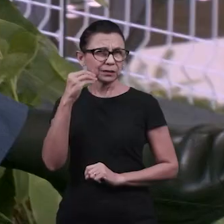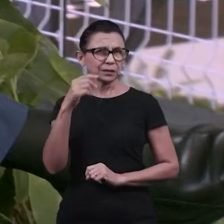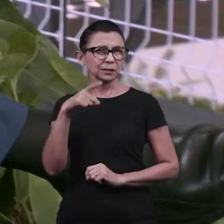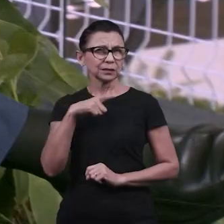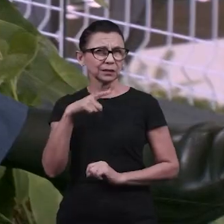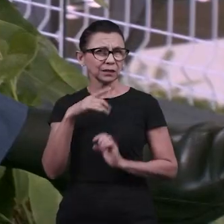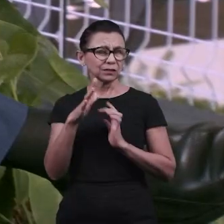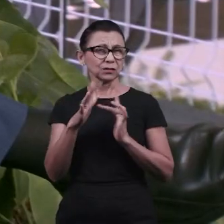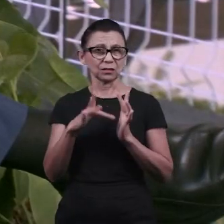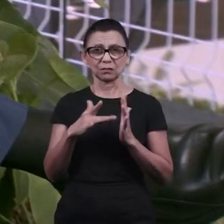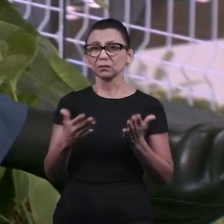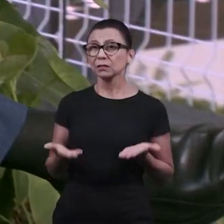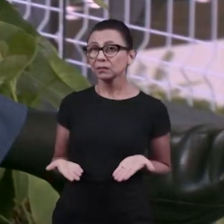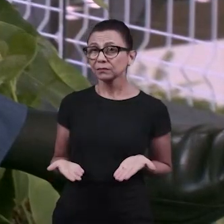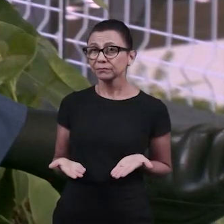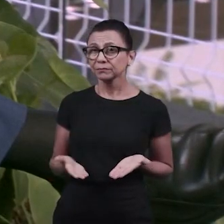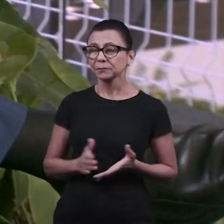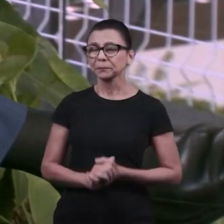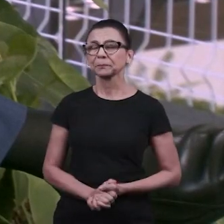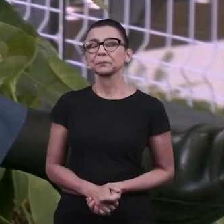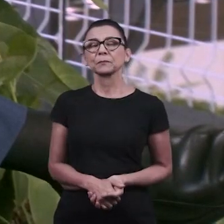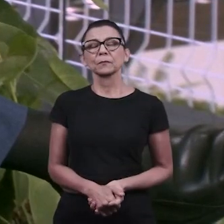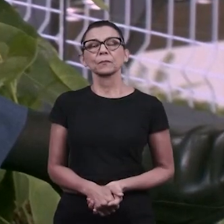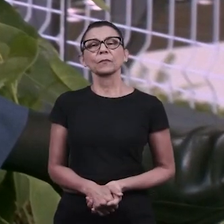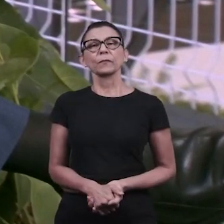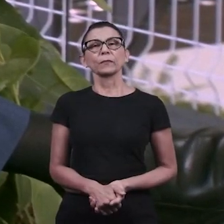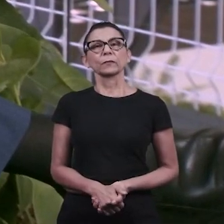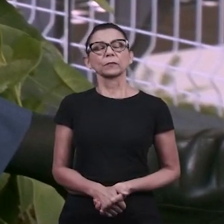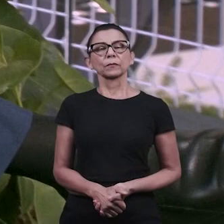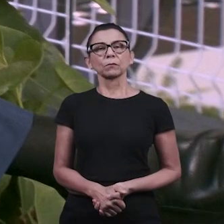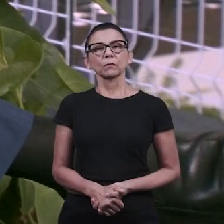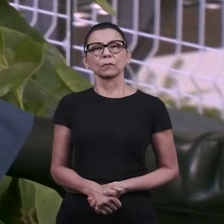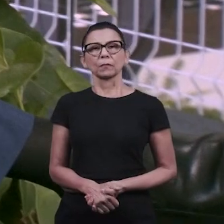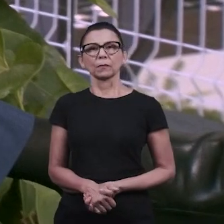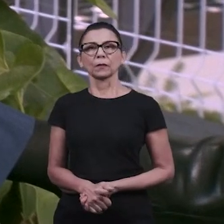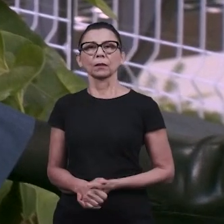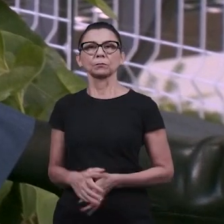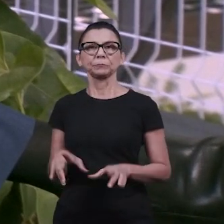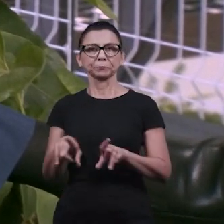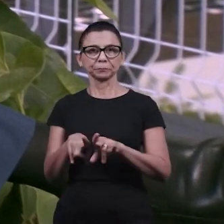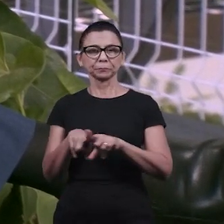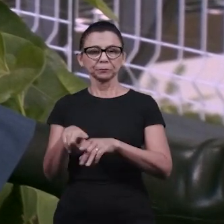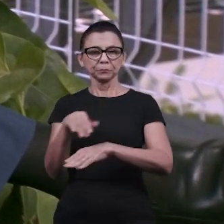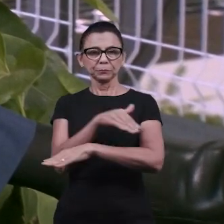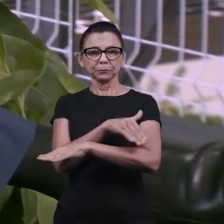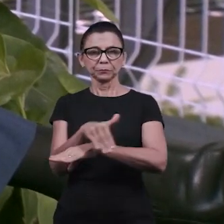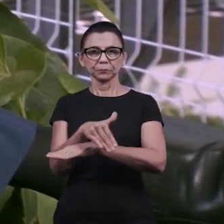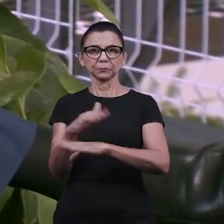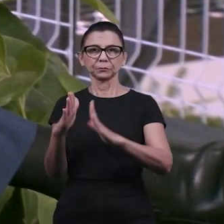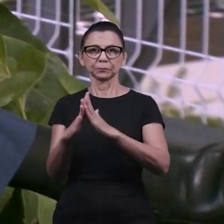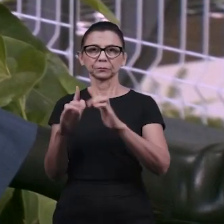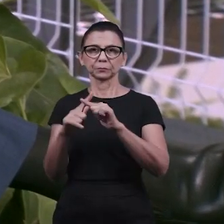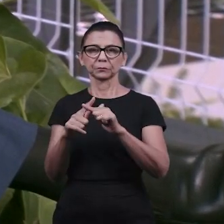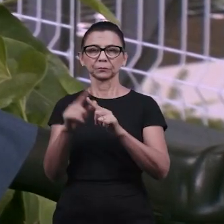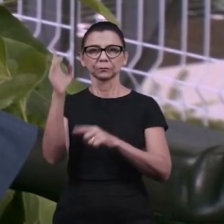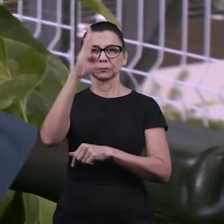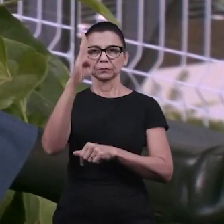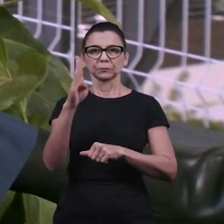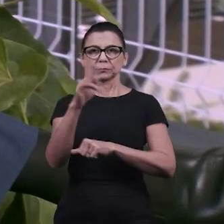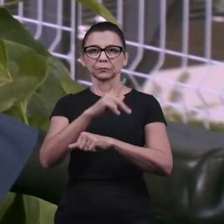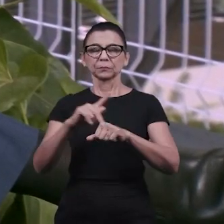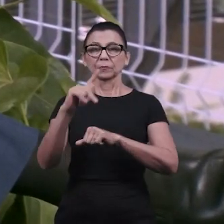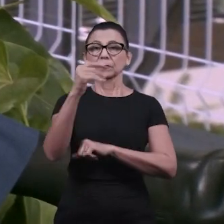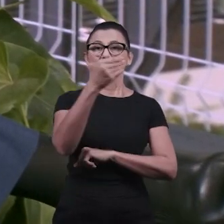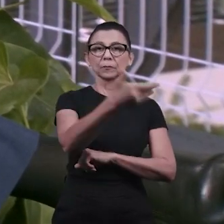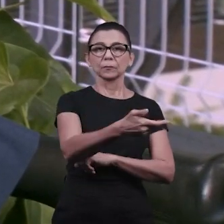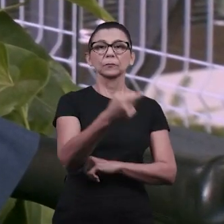avec le Seigneur Jésus? D'abord, je veux renforcer que les adresses de nos églises dans tout le Brésil et aussi à l'étranger peuvent